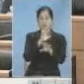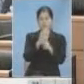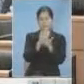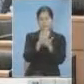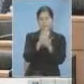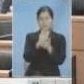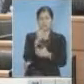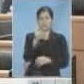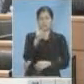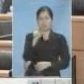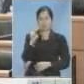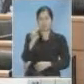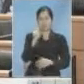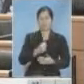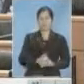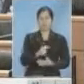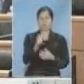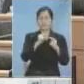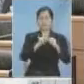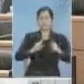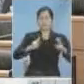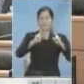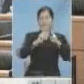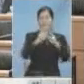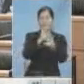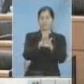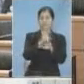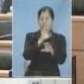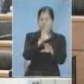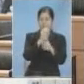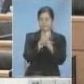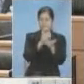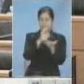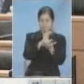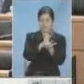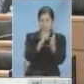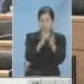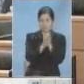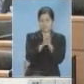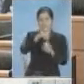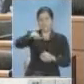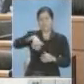2% ซึ่งทางกระทรวงมหาดไทยเนี่ยนะครับตั้งงบของงบไว้ทั้งหมด